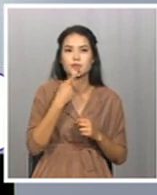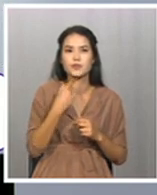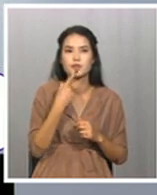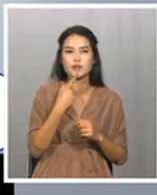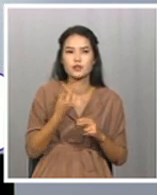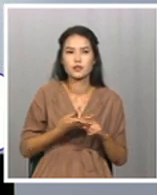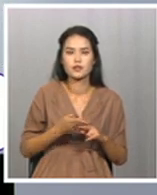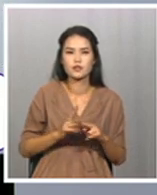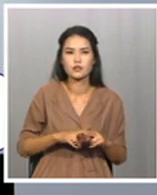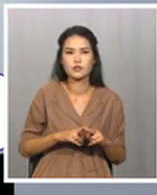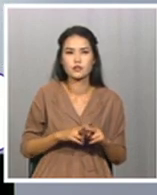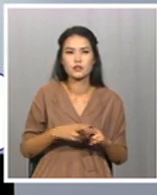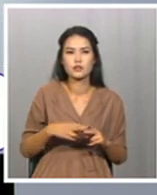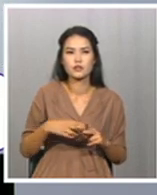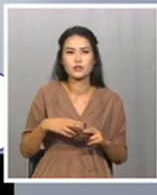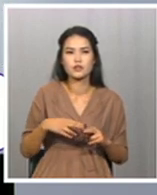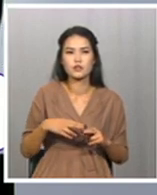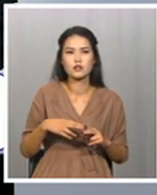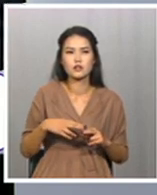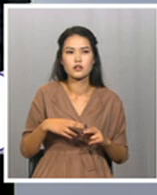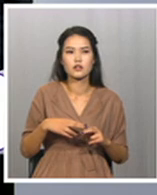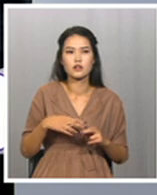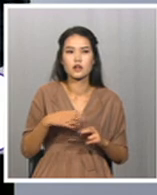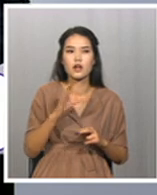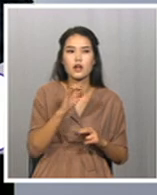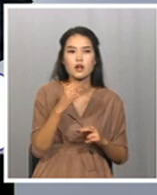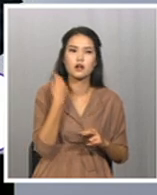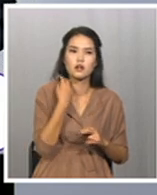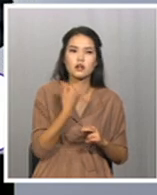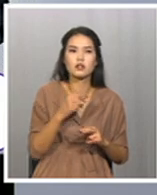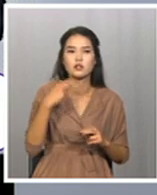боялған ақш және Қытай мемлекеттері осы